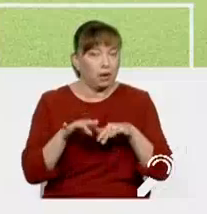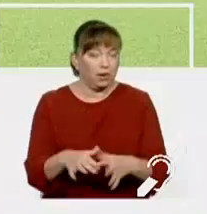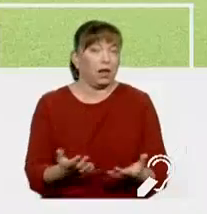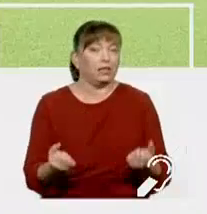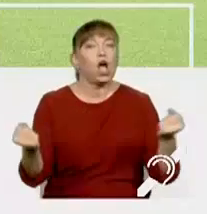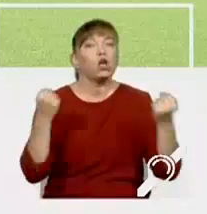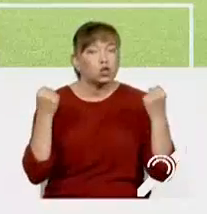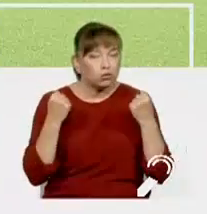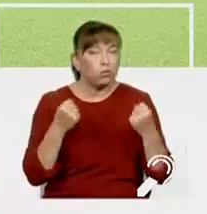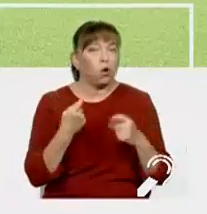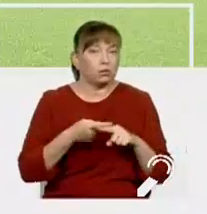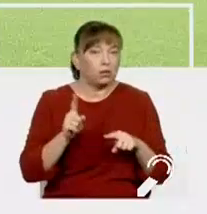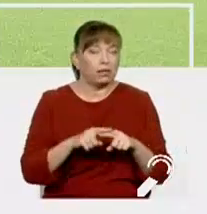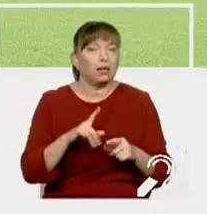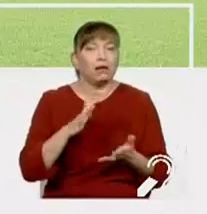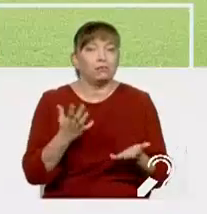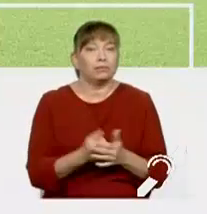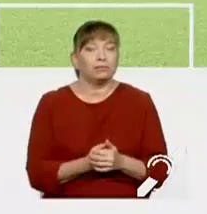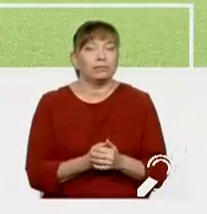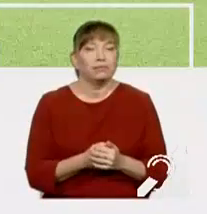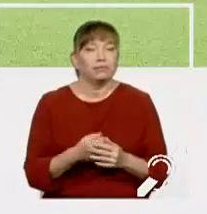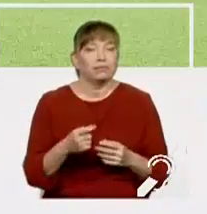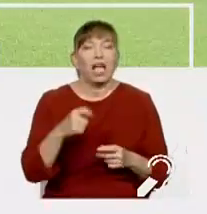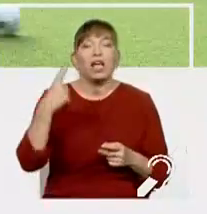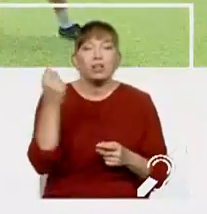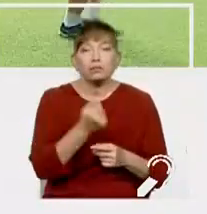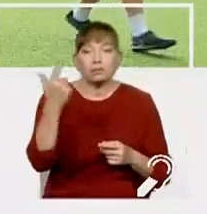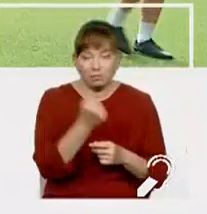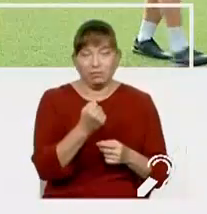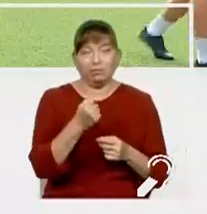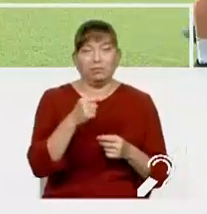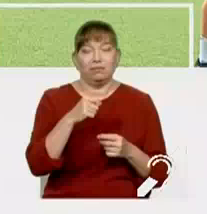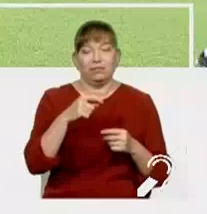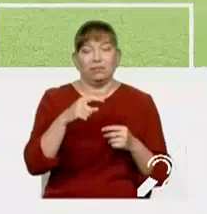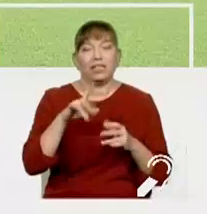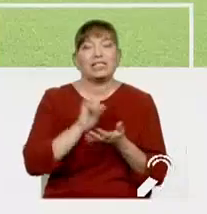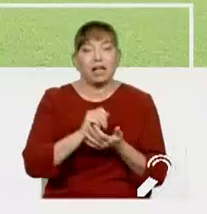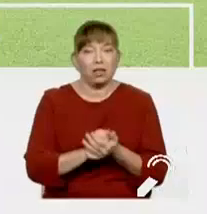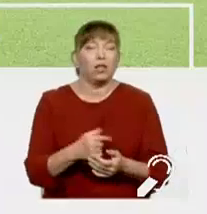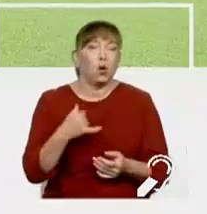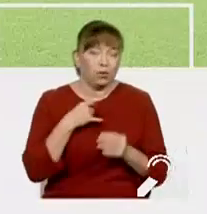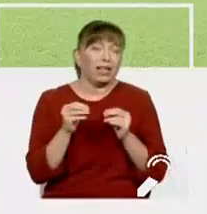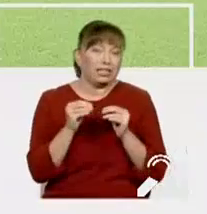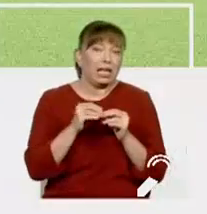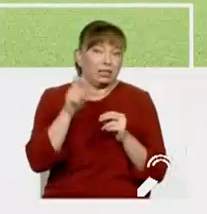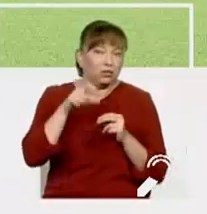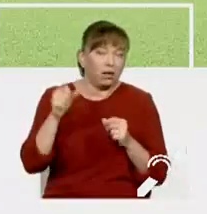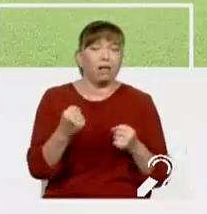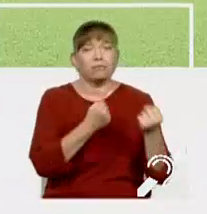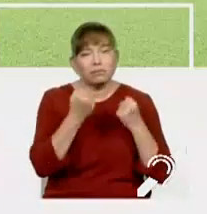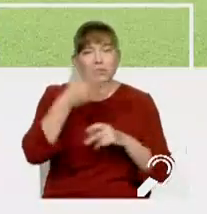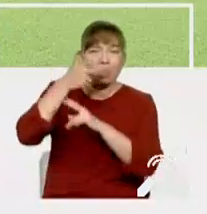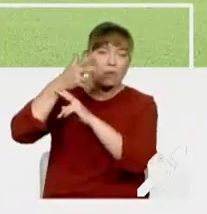este, să zic așa, o ocupație săptămânală a televiziunii române. Da, suntem în număr de 10 băieți, șoferi,